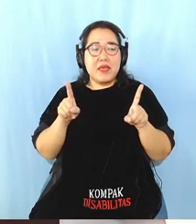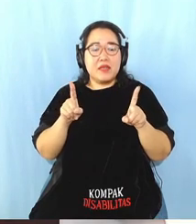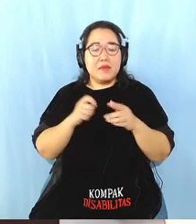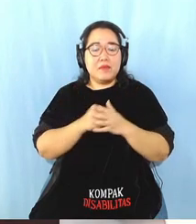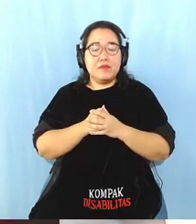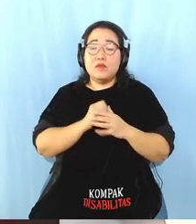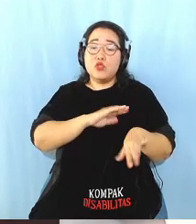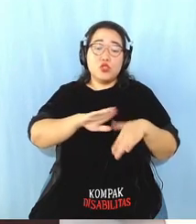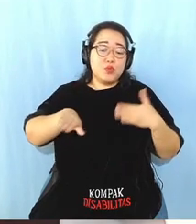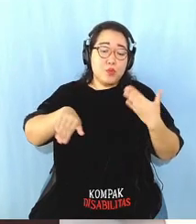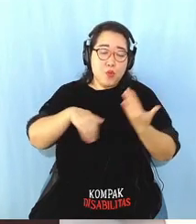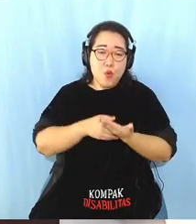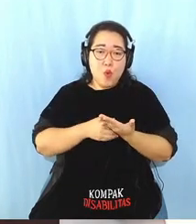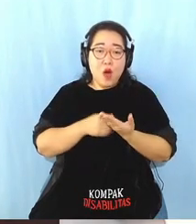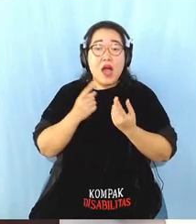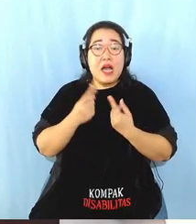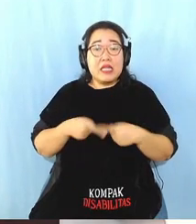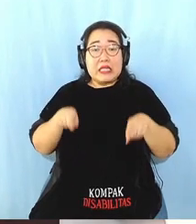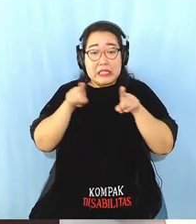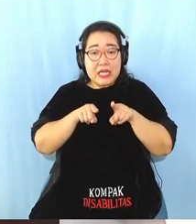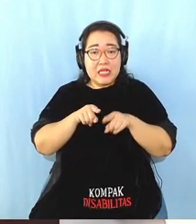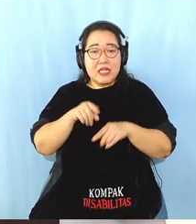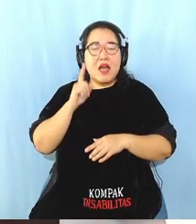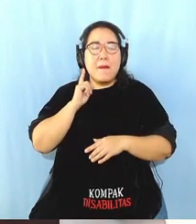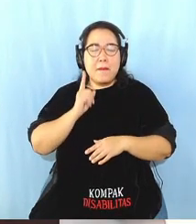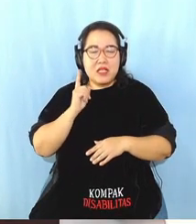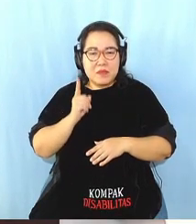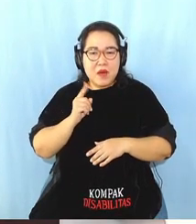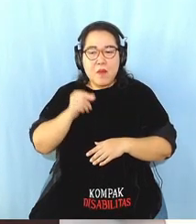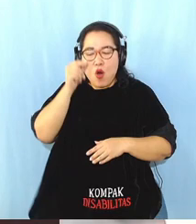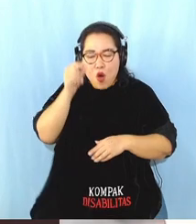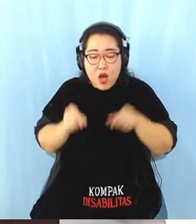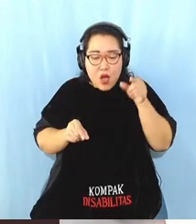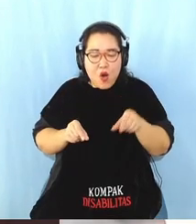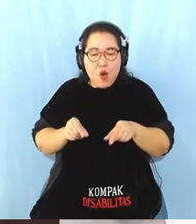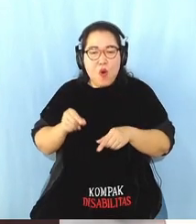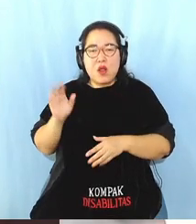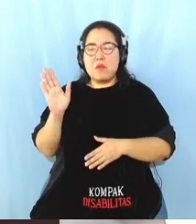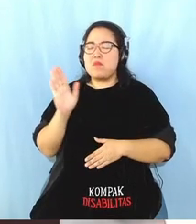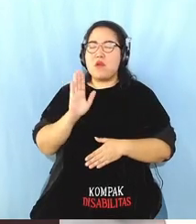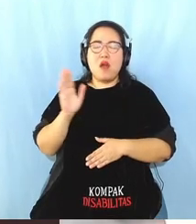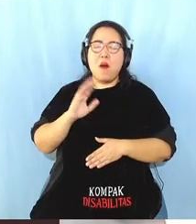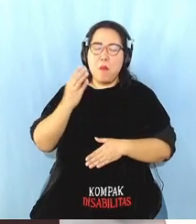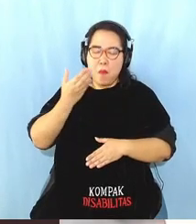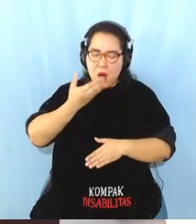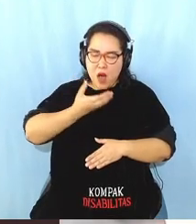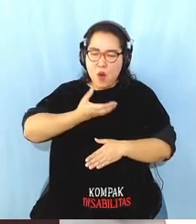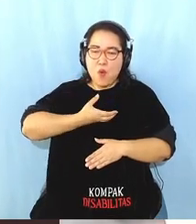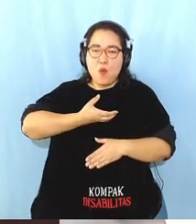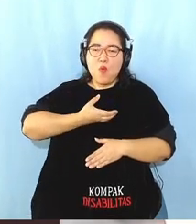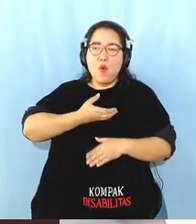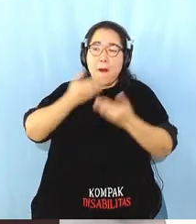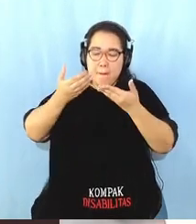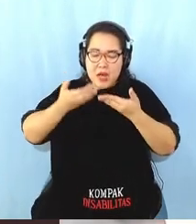terjadi karena orang-orang tidak mau menerima Yesus itu sebagai